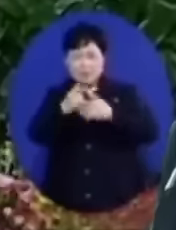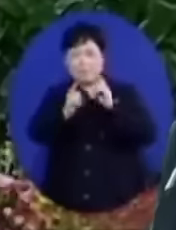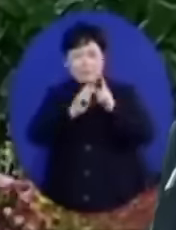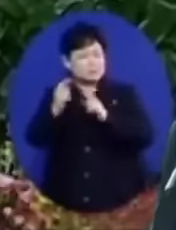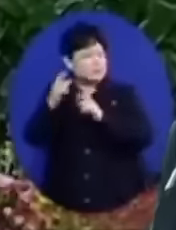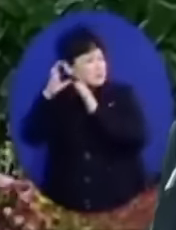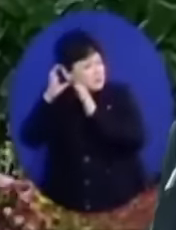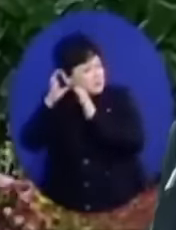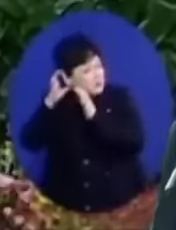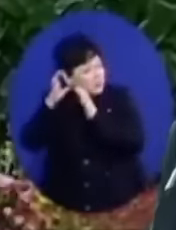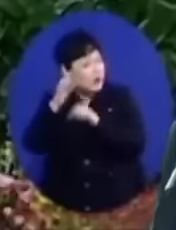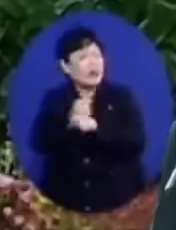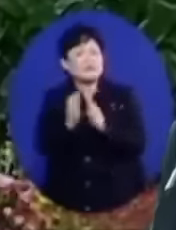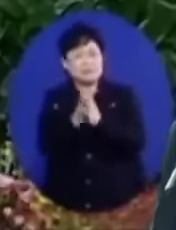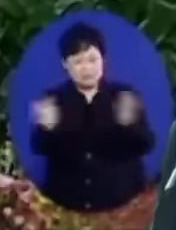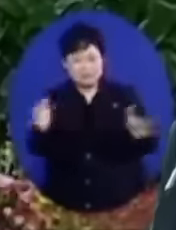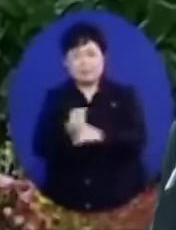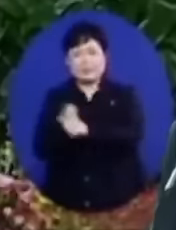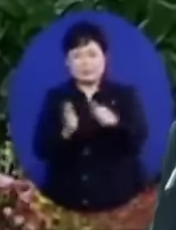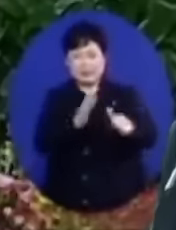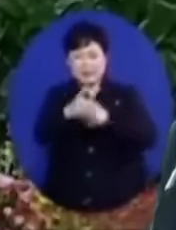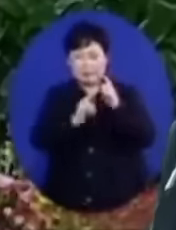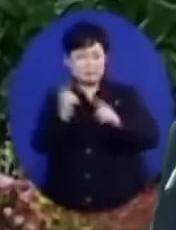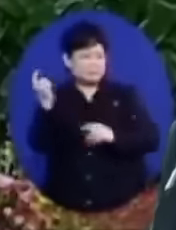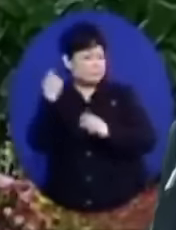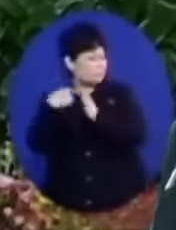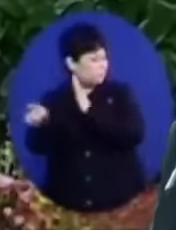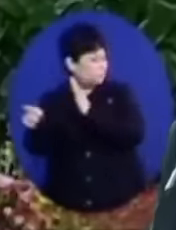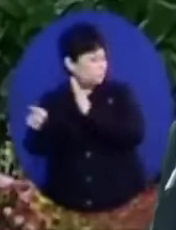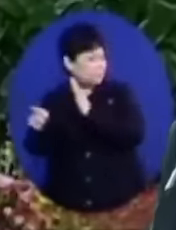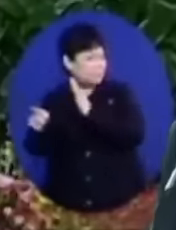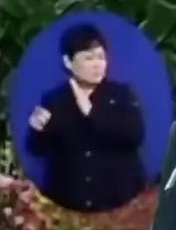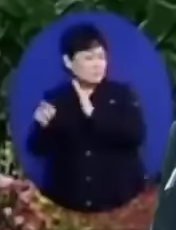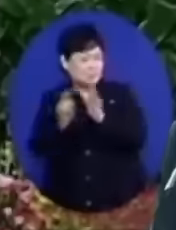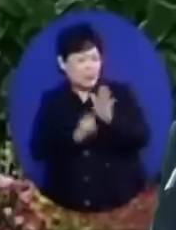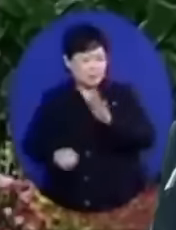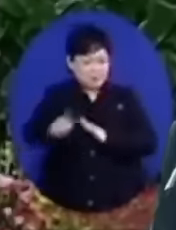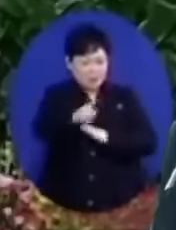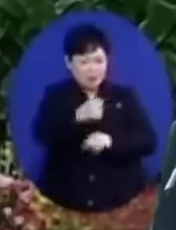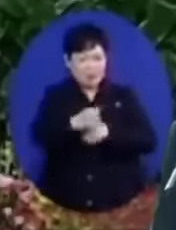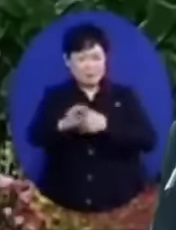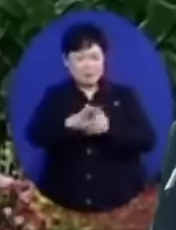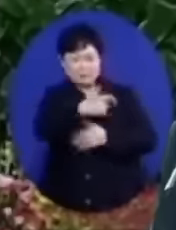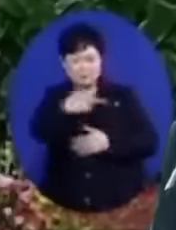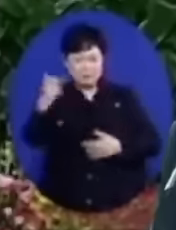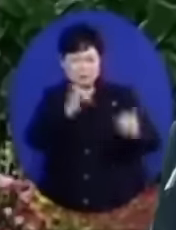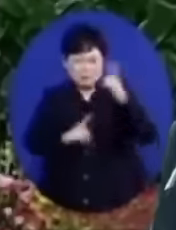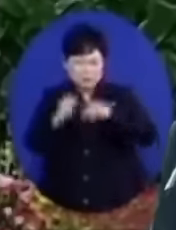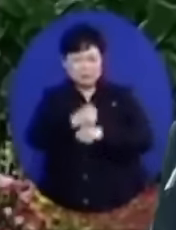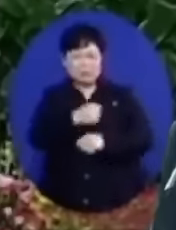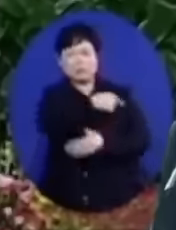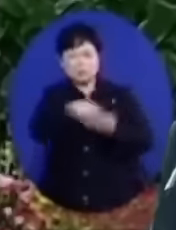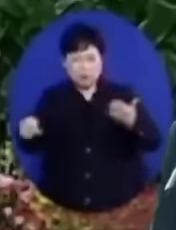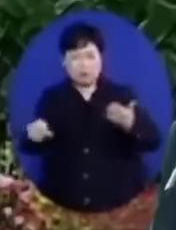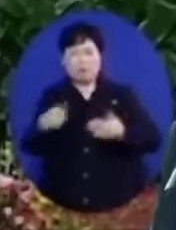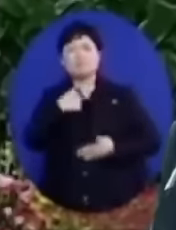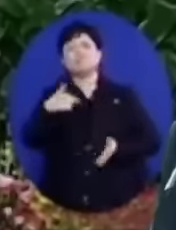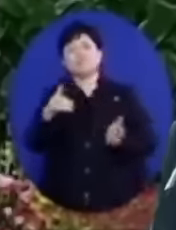하는 것이 좋습니다. 하나님 말씀 듣지 않고 앞서서 하면 큰 상처와 손해를 입게 되는 것입니다.